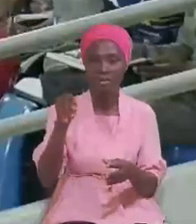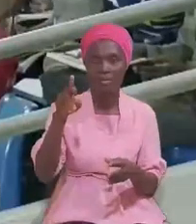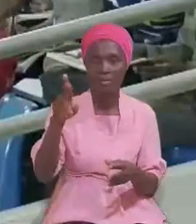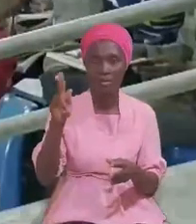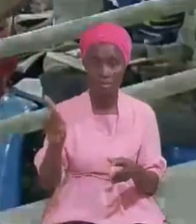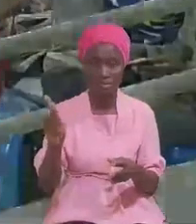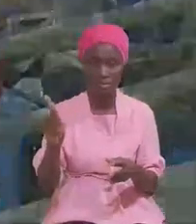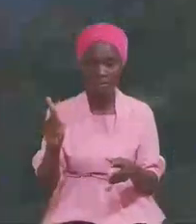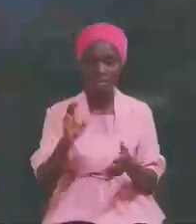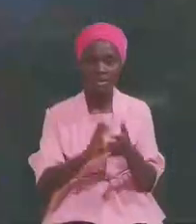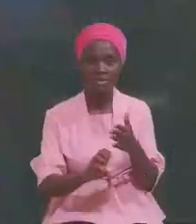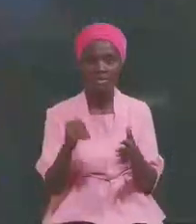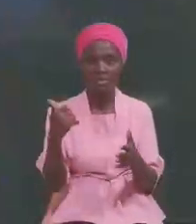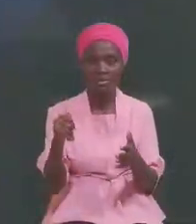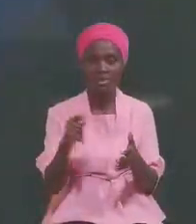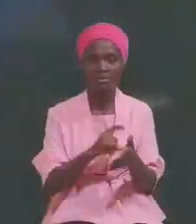chapitre 10,